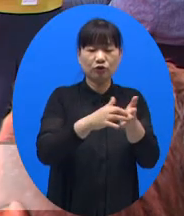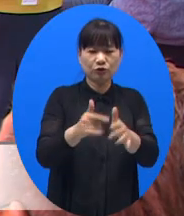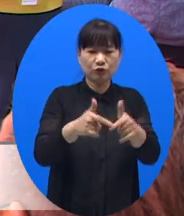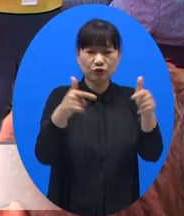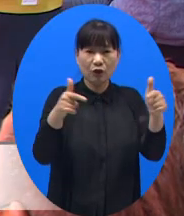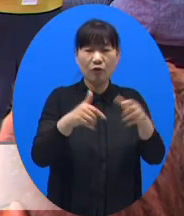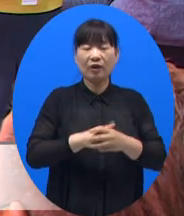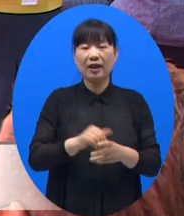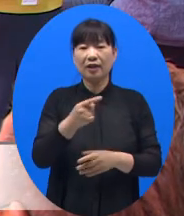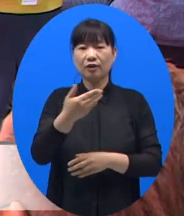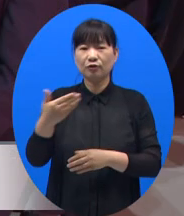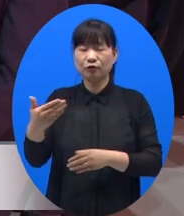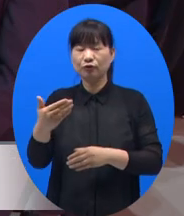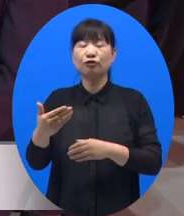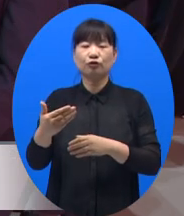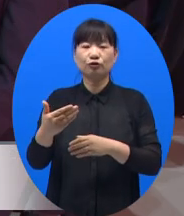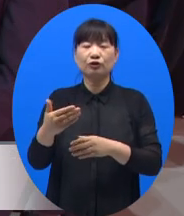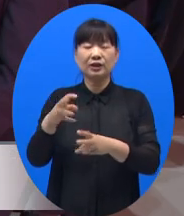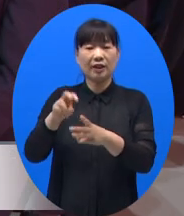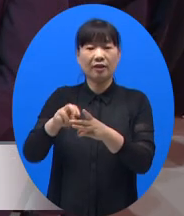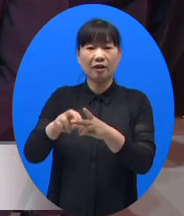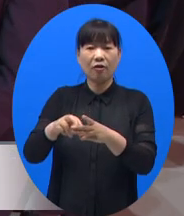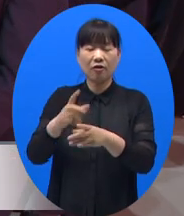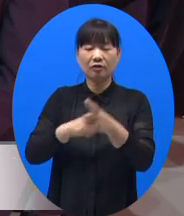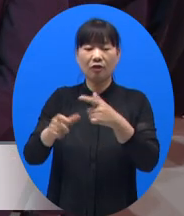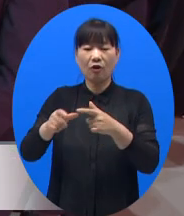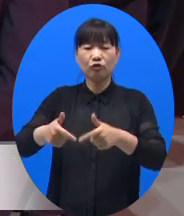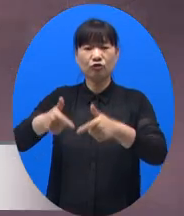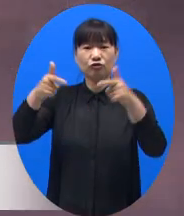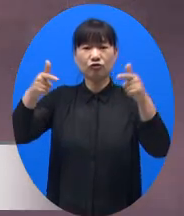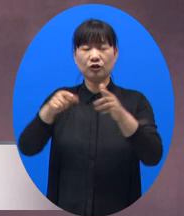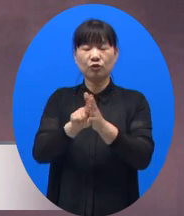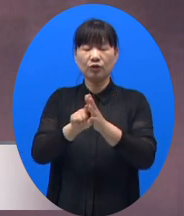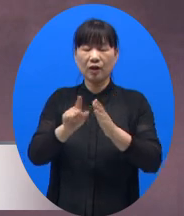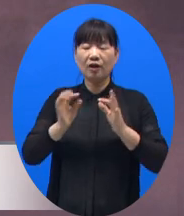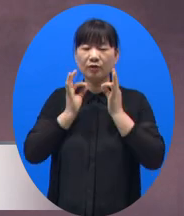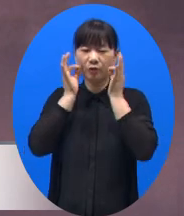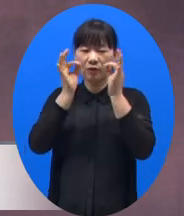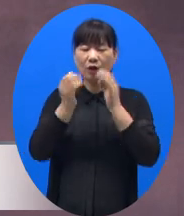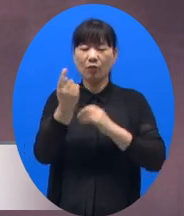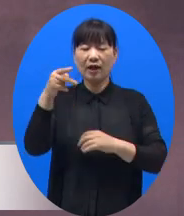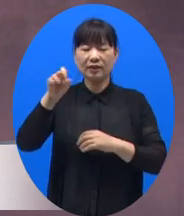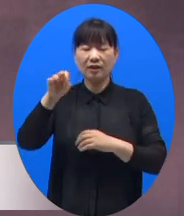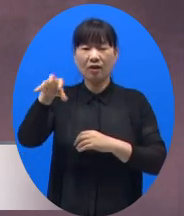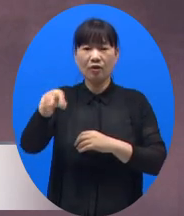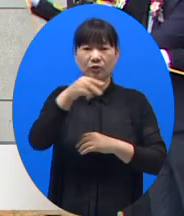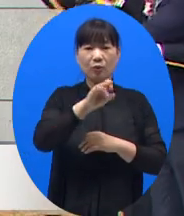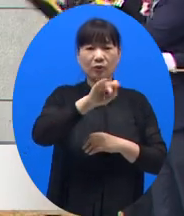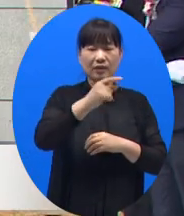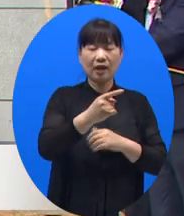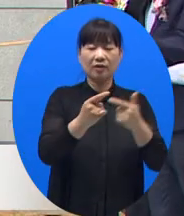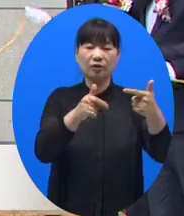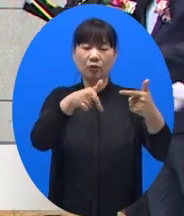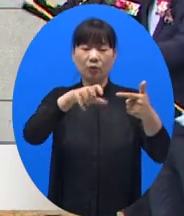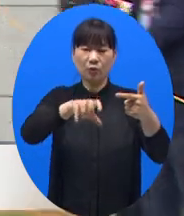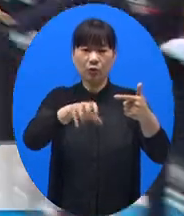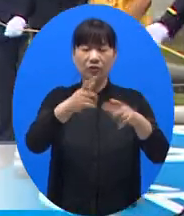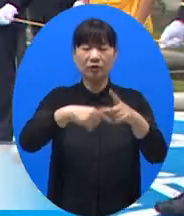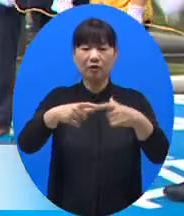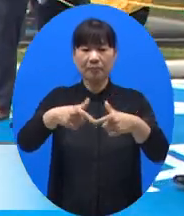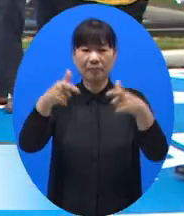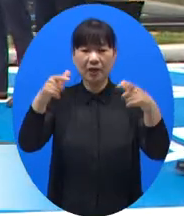경기도 소방재난본부는 꾸준히 119 안전센터 신설을 추진 중입니다. 올해는 화성, 송산 등 6곳에 신설할